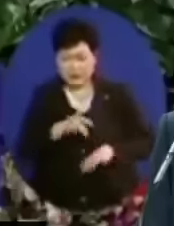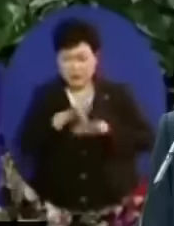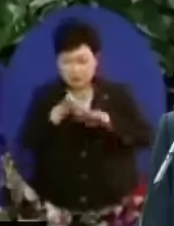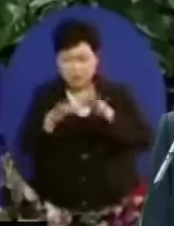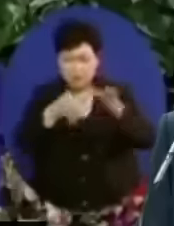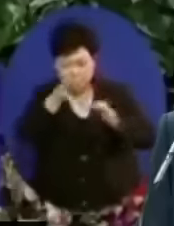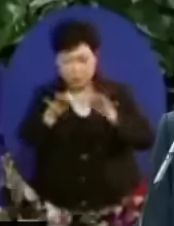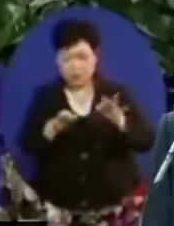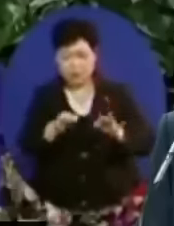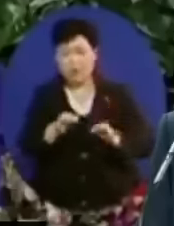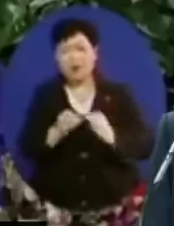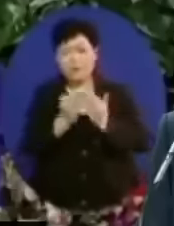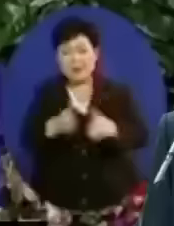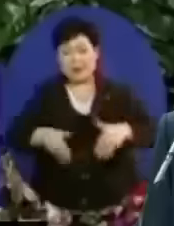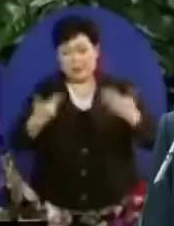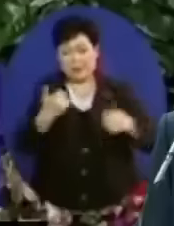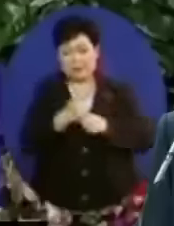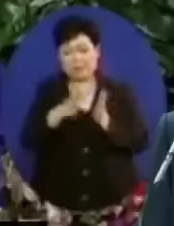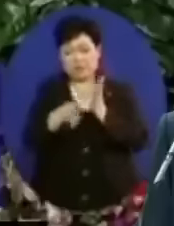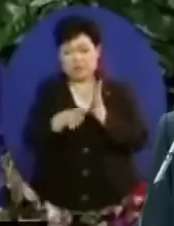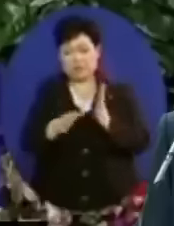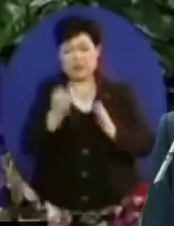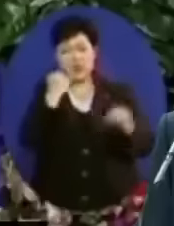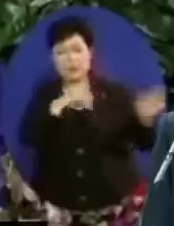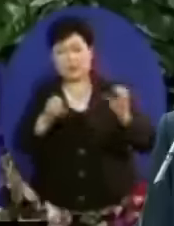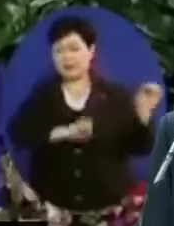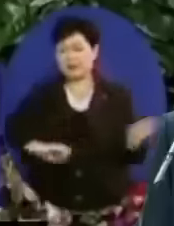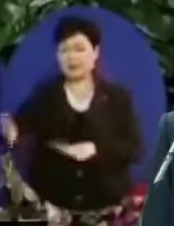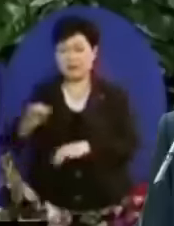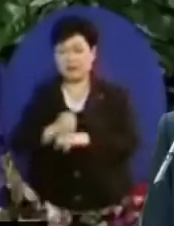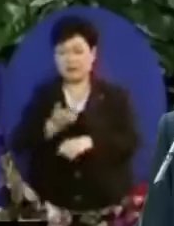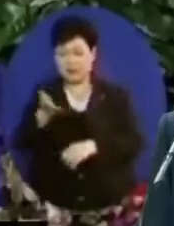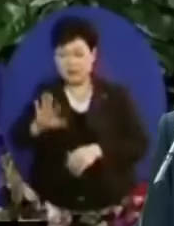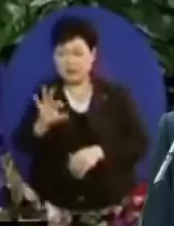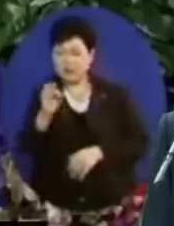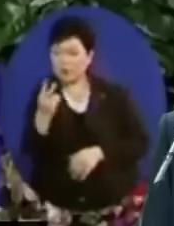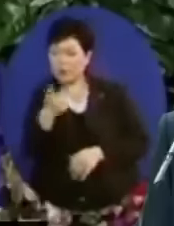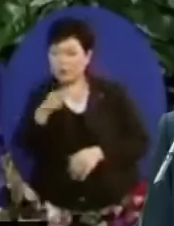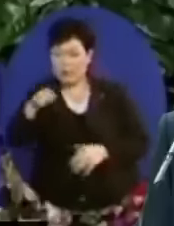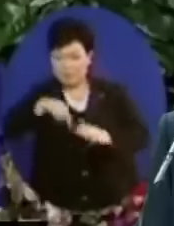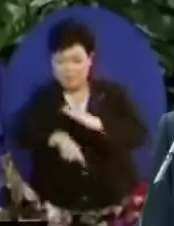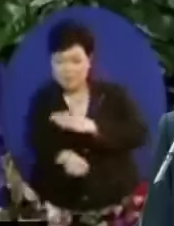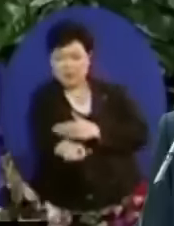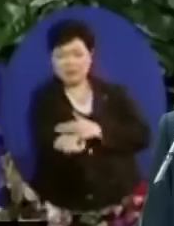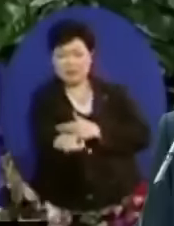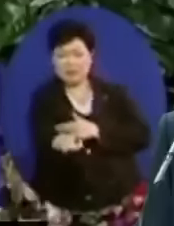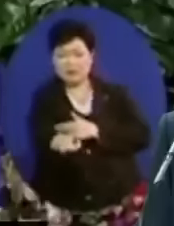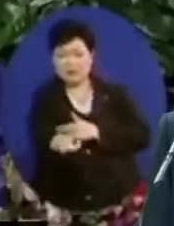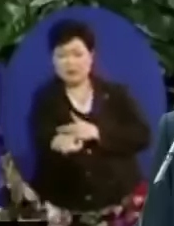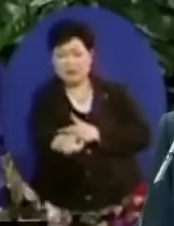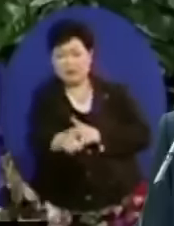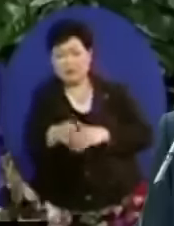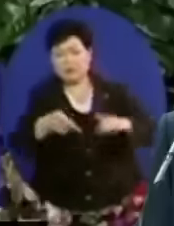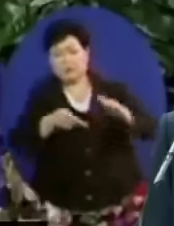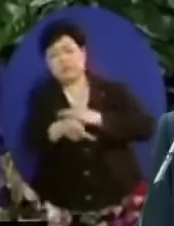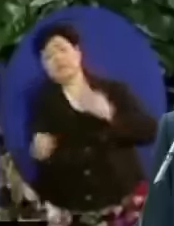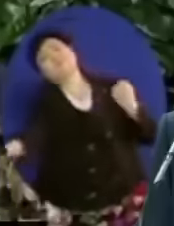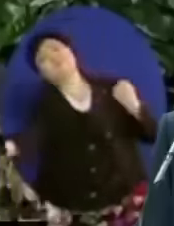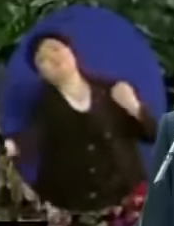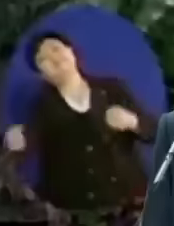배를 가볍게 하려고 그 가운데 물건들을 바다에 던지니라. 그러나 요나는 배 밑층에 내려가서 누워 깊이 잠이 들었다.